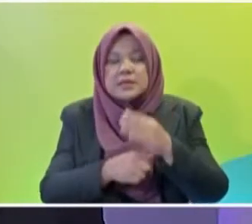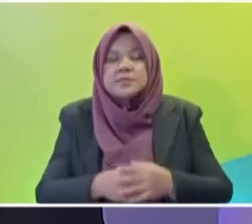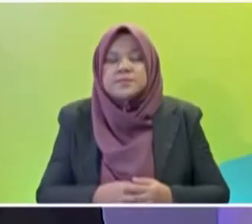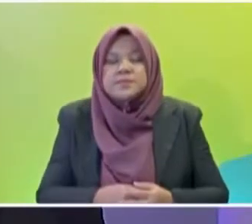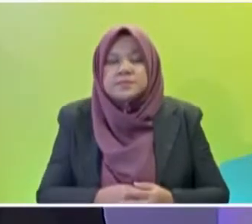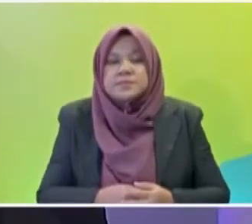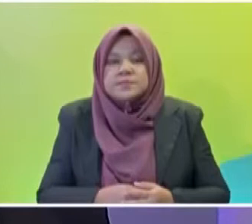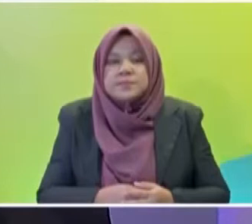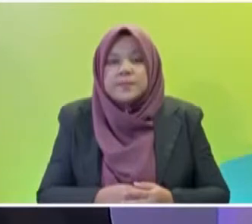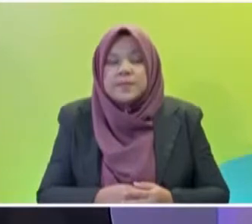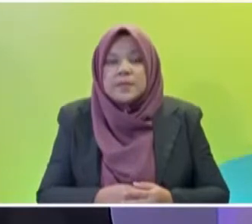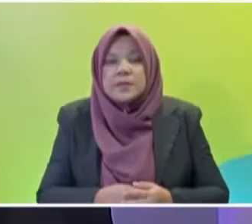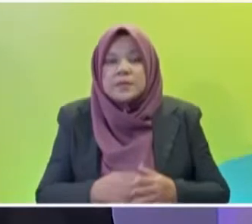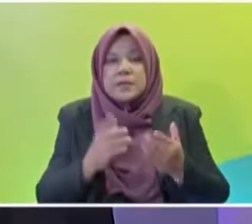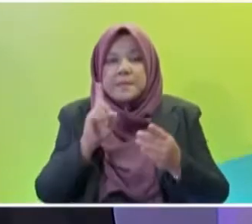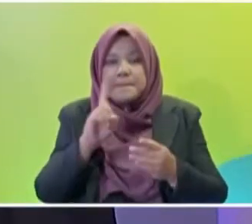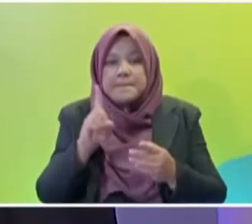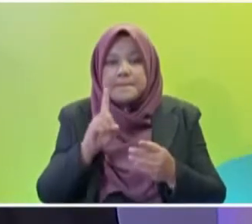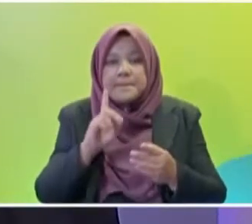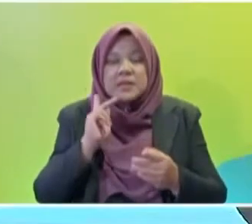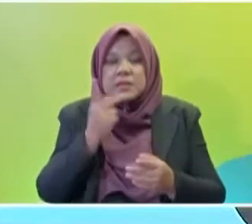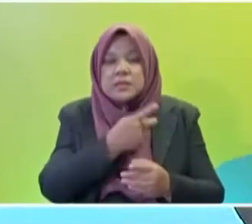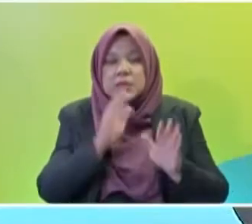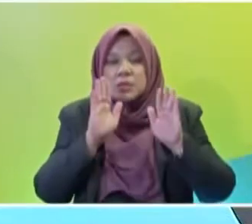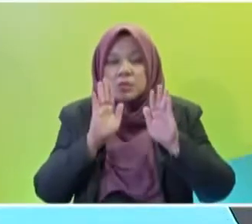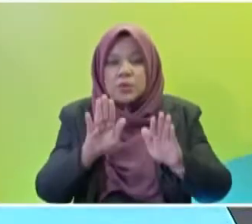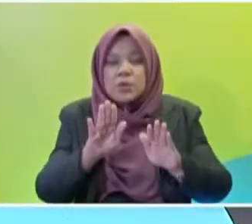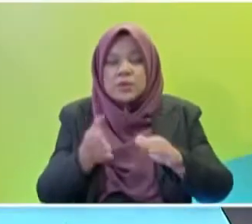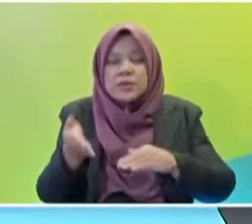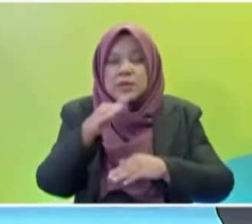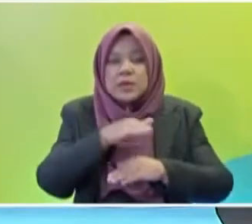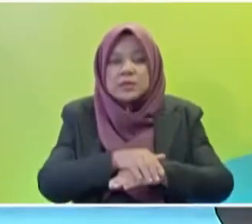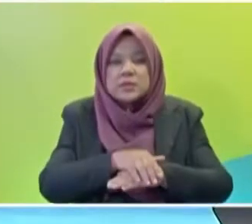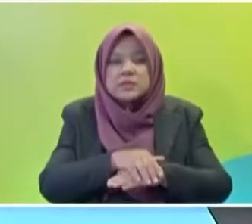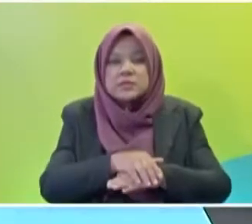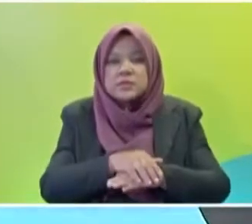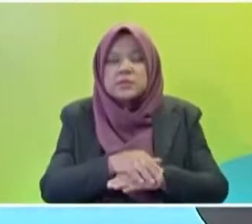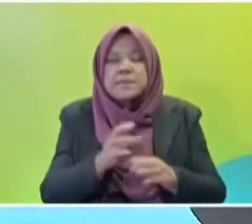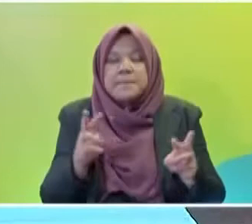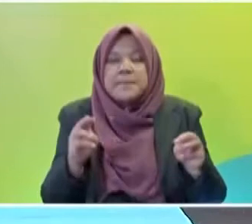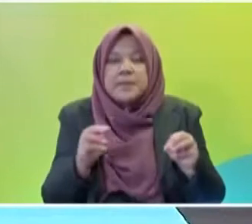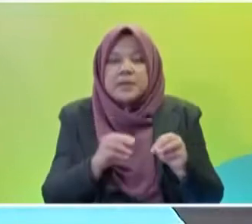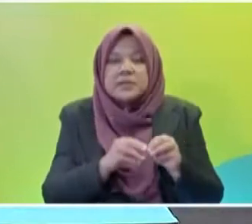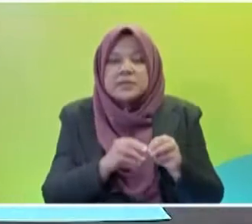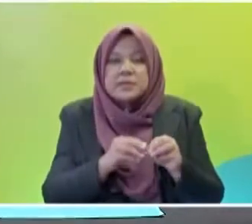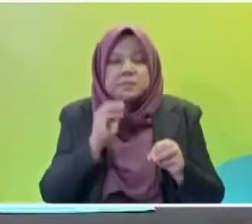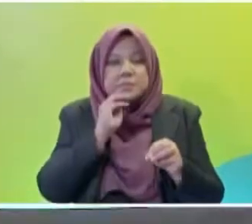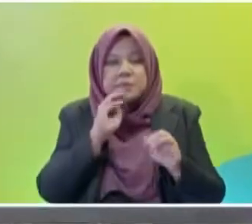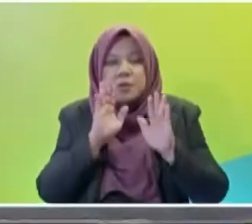kembalikan keadaan asal dia balik. So di mana kita tolak tadi tuasnya ke atas, umpama Mira tarik keadaan pecahgari